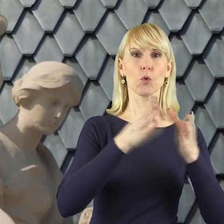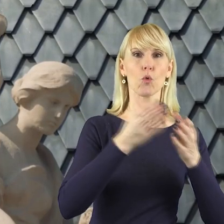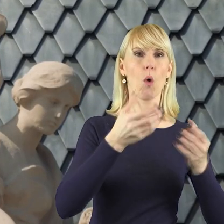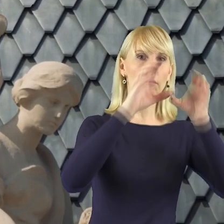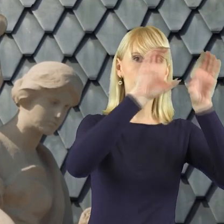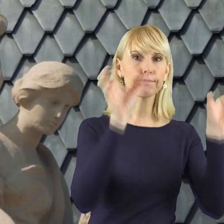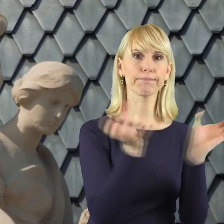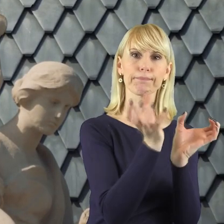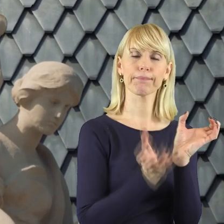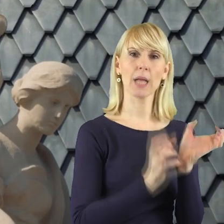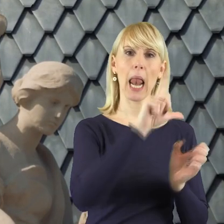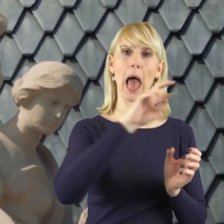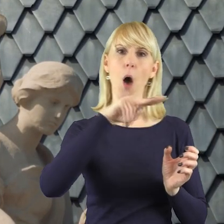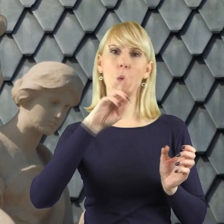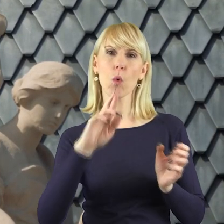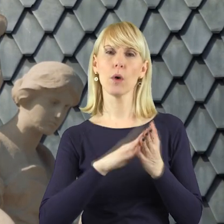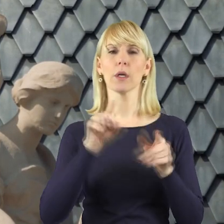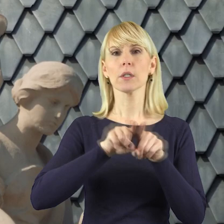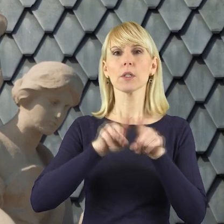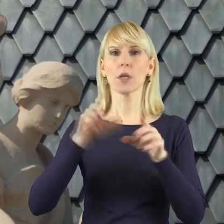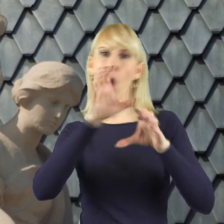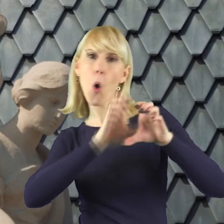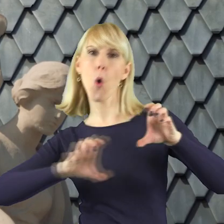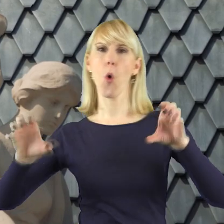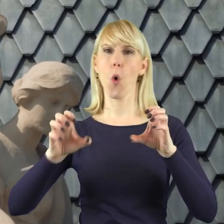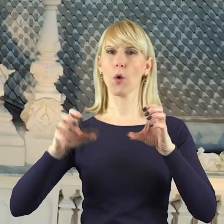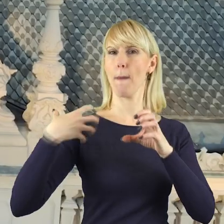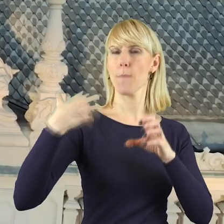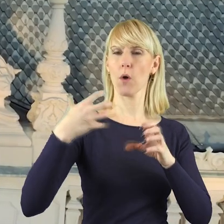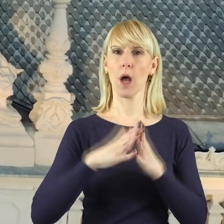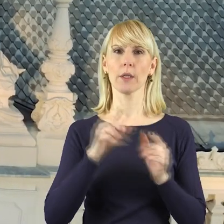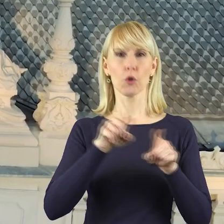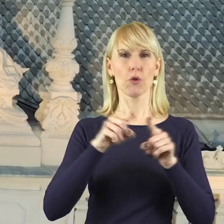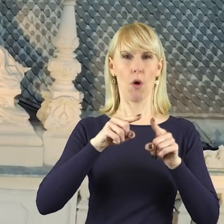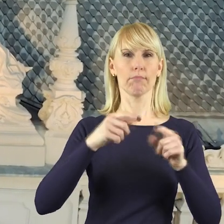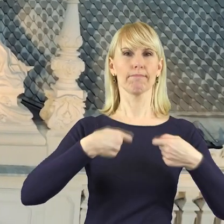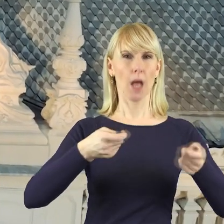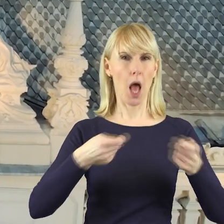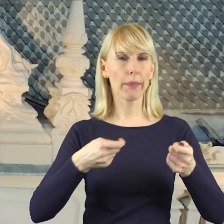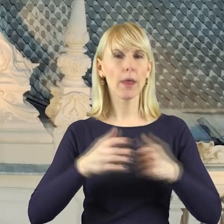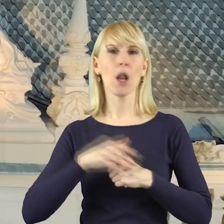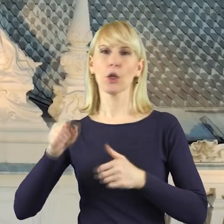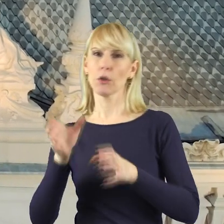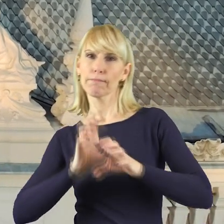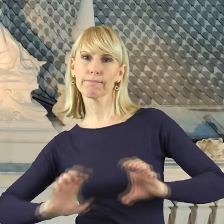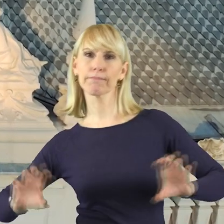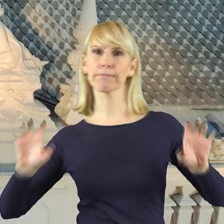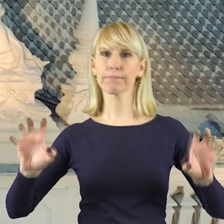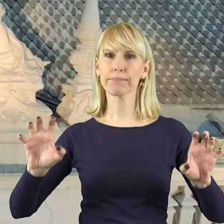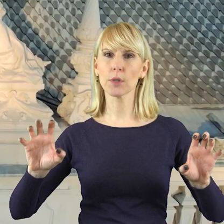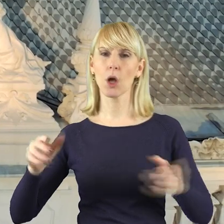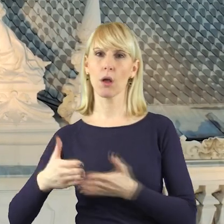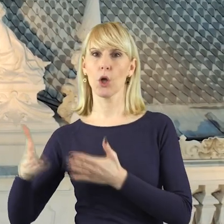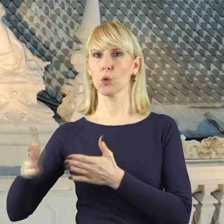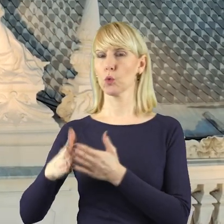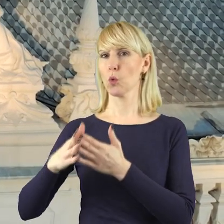obfitości – emblematy sukcesu przemysłowej Łodzi. Siedząca po lewej stronie alegoria handlu zyskała atrybut w